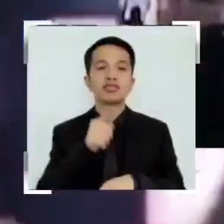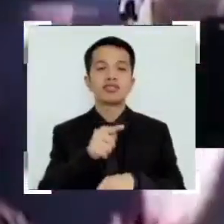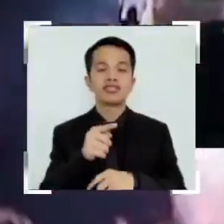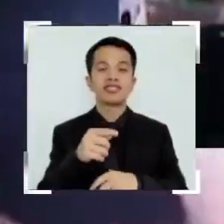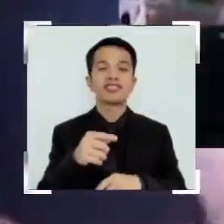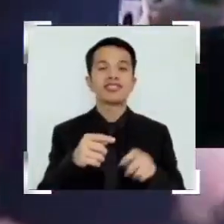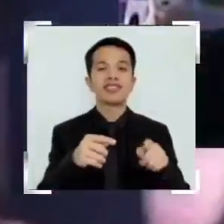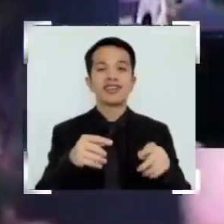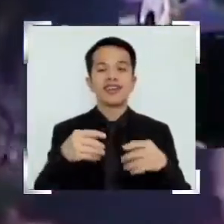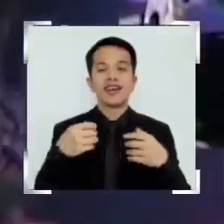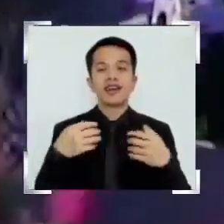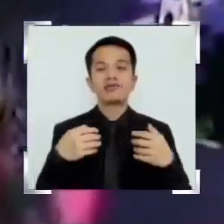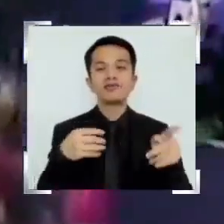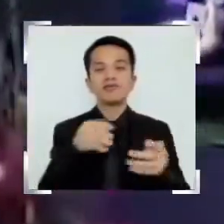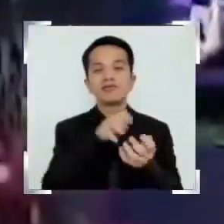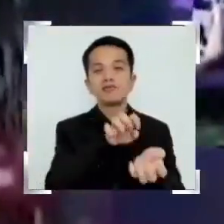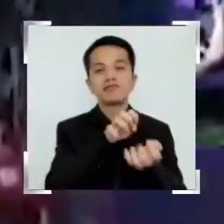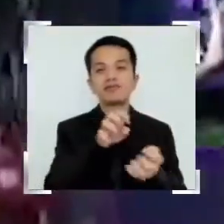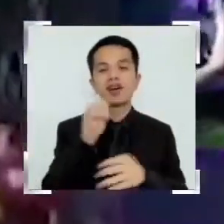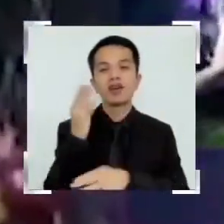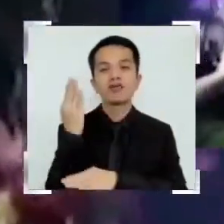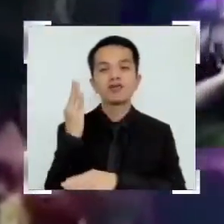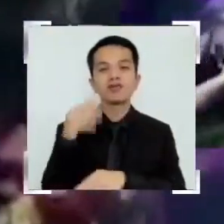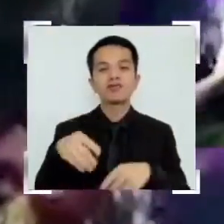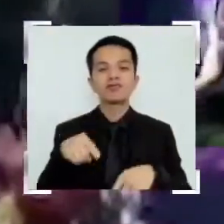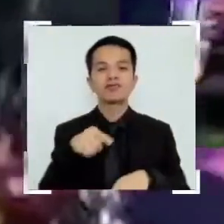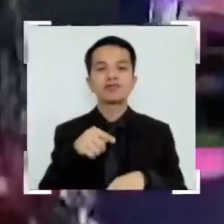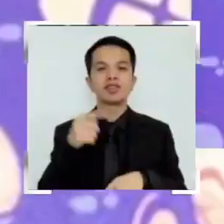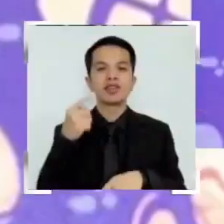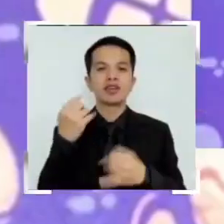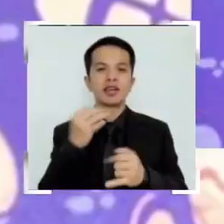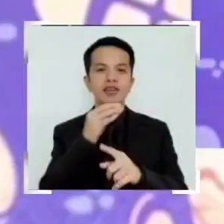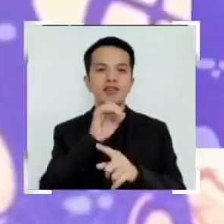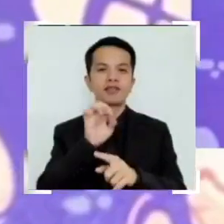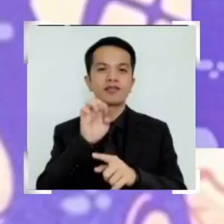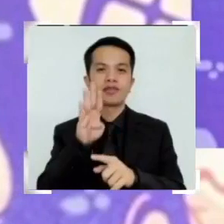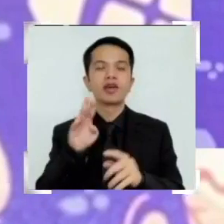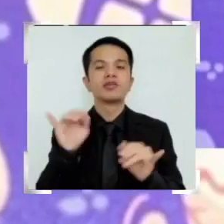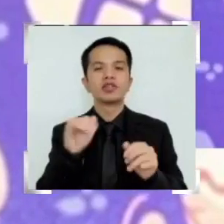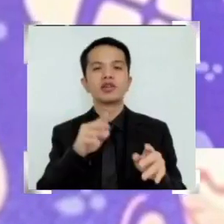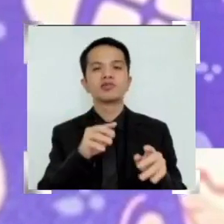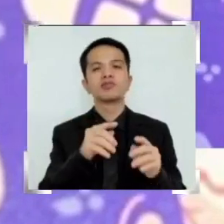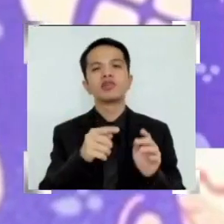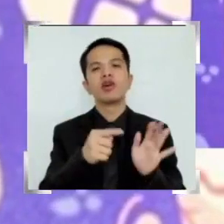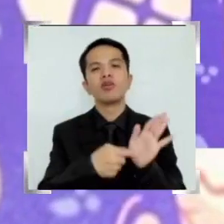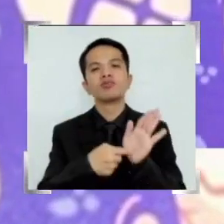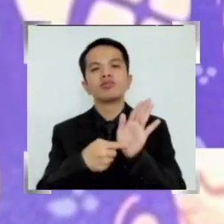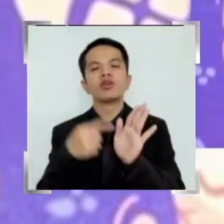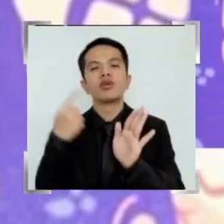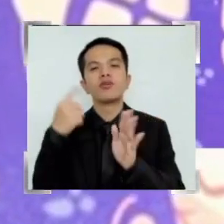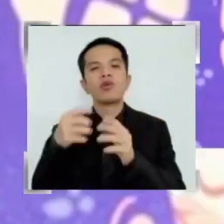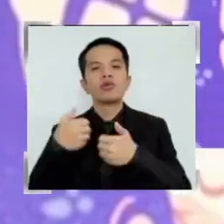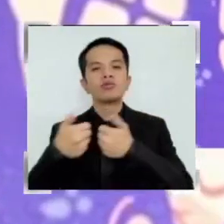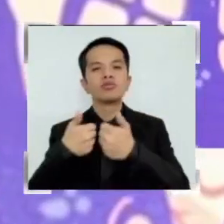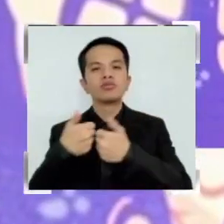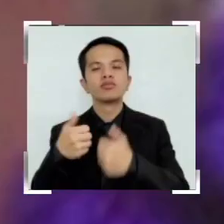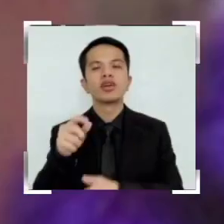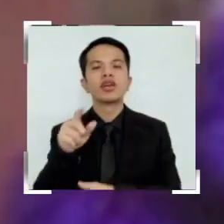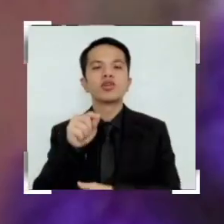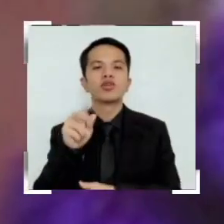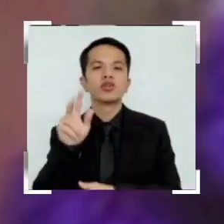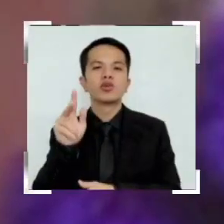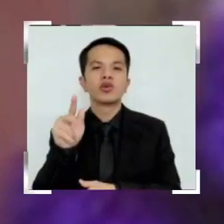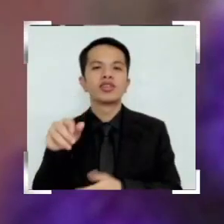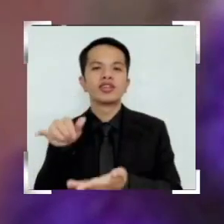Philippines 2023 nitong Pebrero at sasabak sa Miss and Mr. Universe Canine 2023 sa New York City